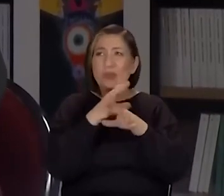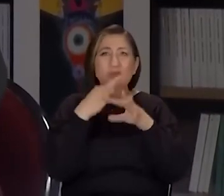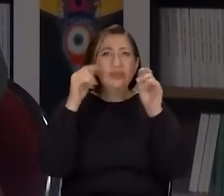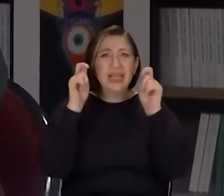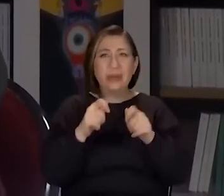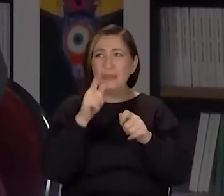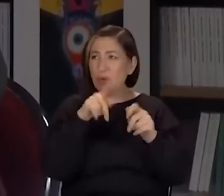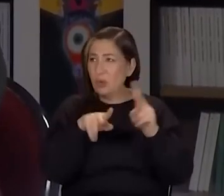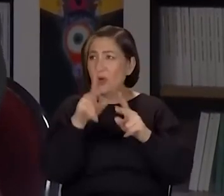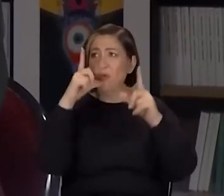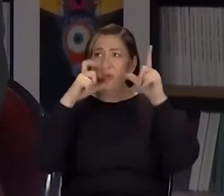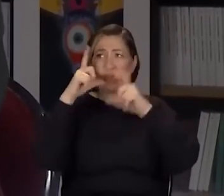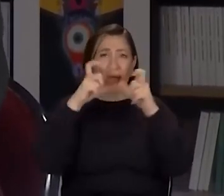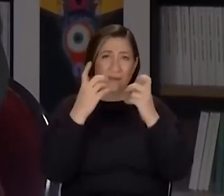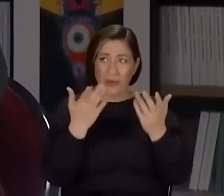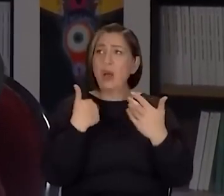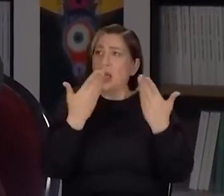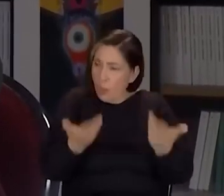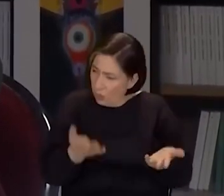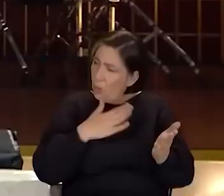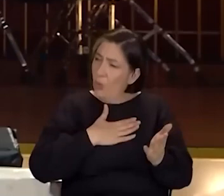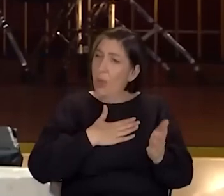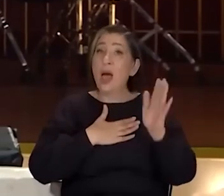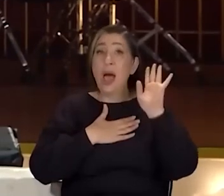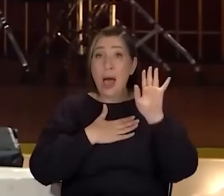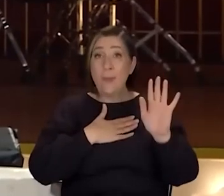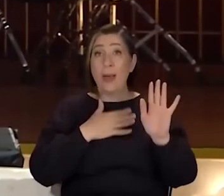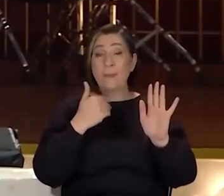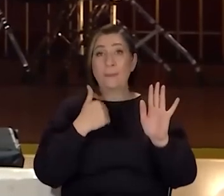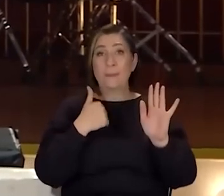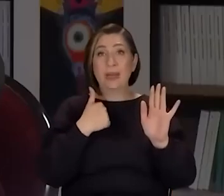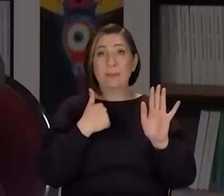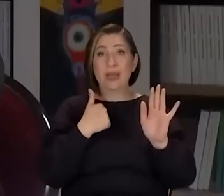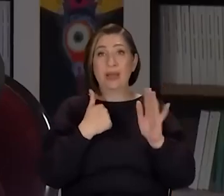etmenin yollarından biri fotoğraf çektirmek. Bunu kabul ediyorum. Fakat şey benim de